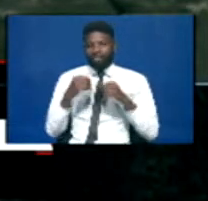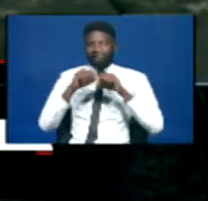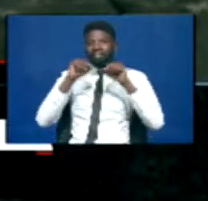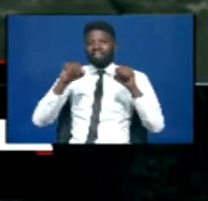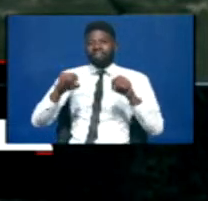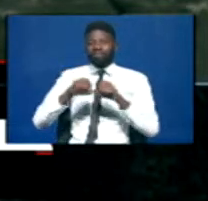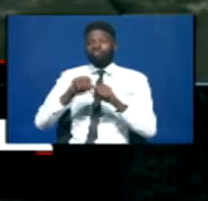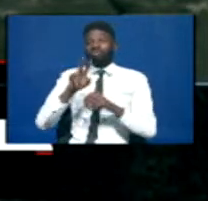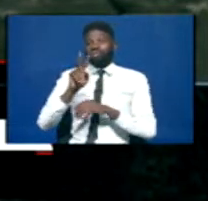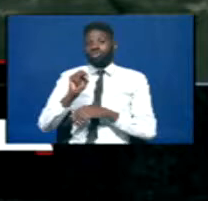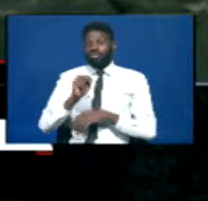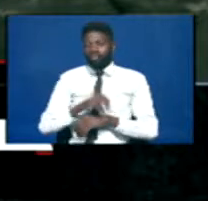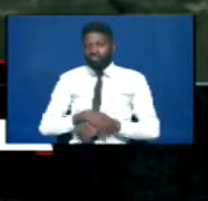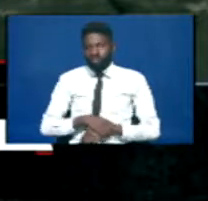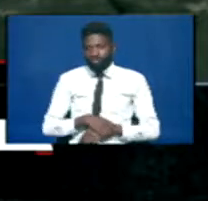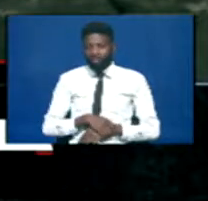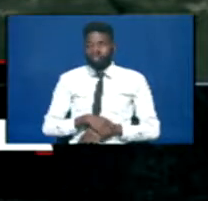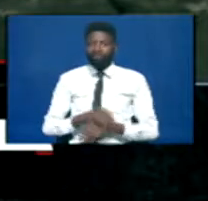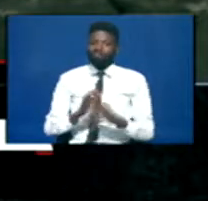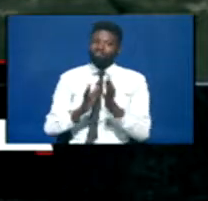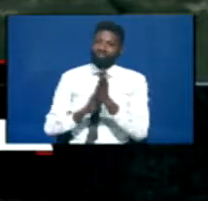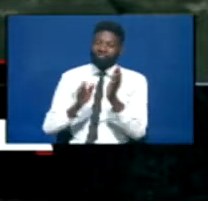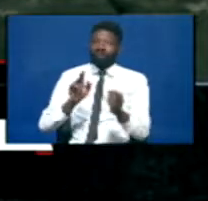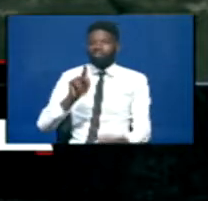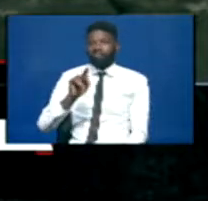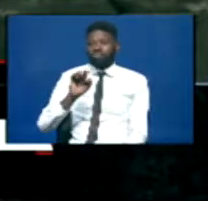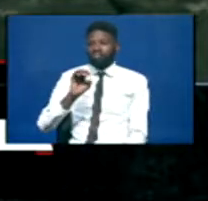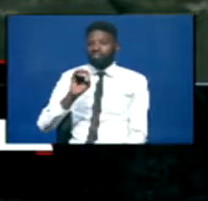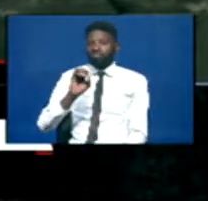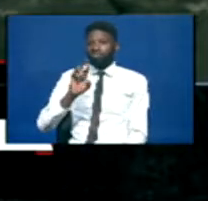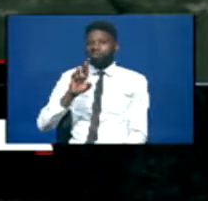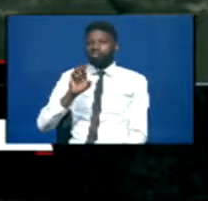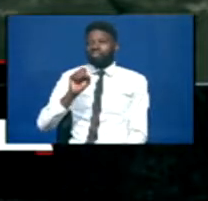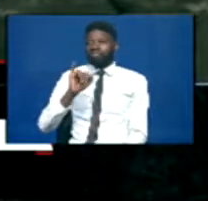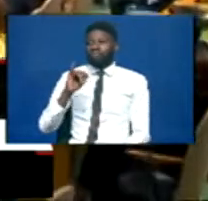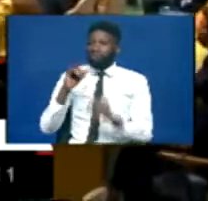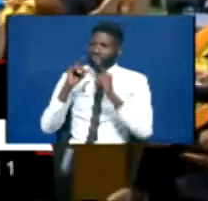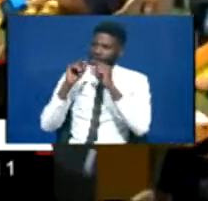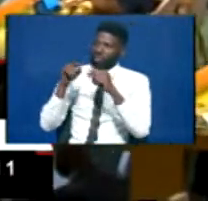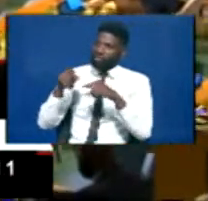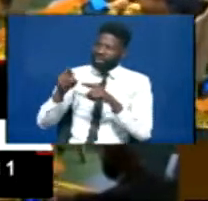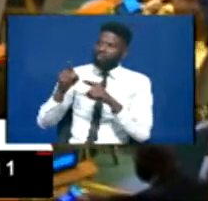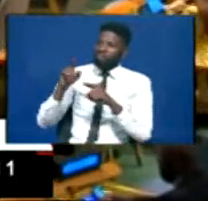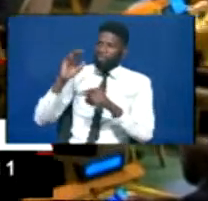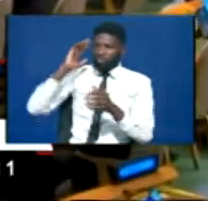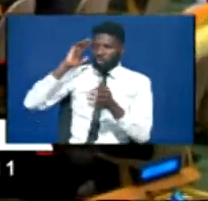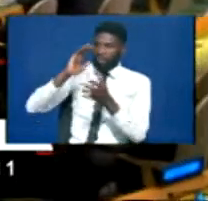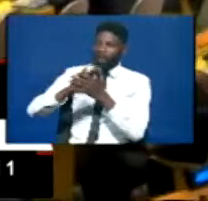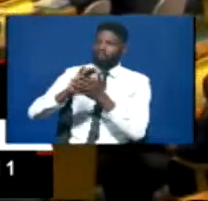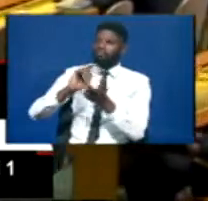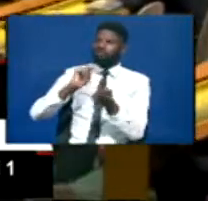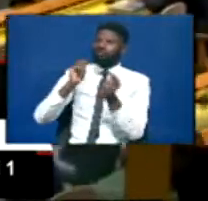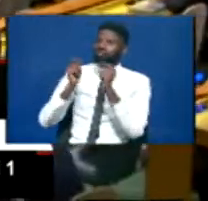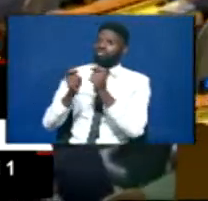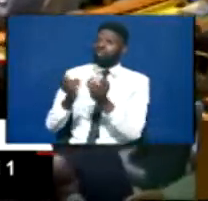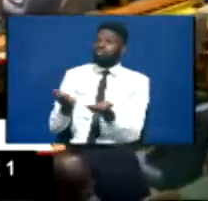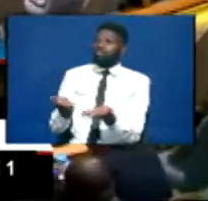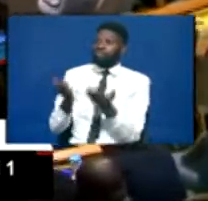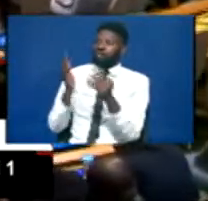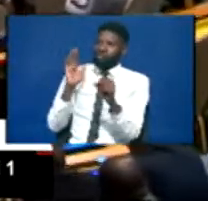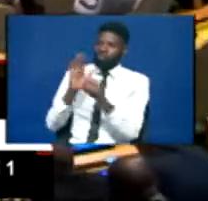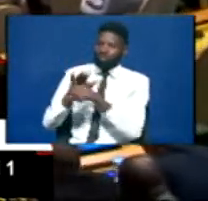we do. Alimsifu Korosi akisema ana imani kwamba ataleta mabadiliko makubwa wakati wa rais